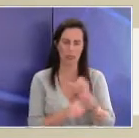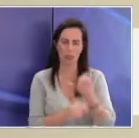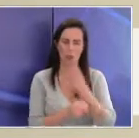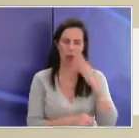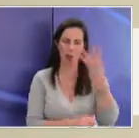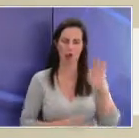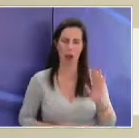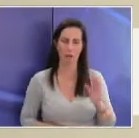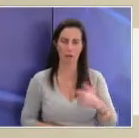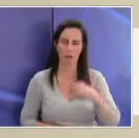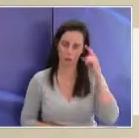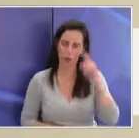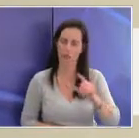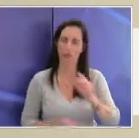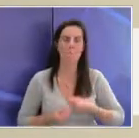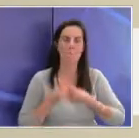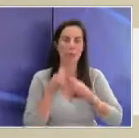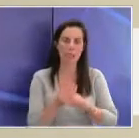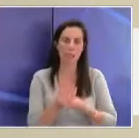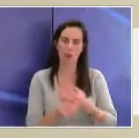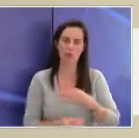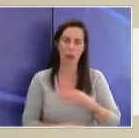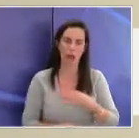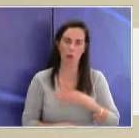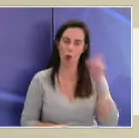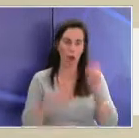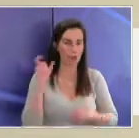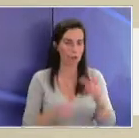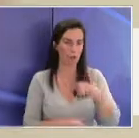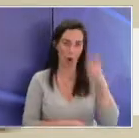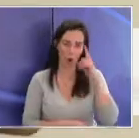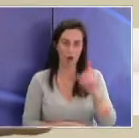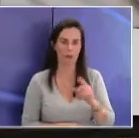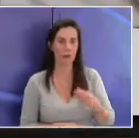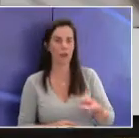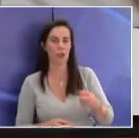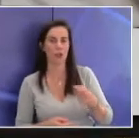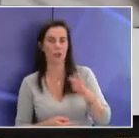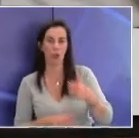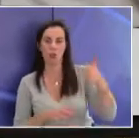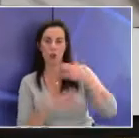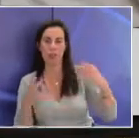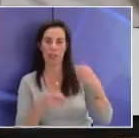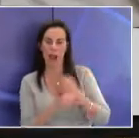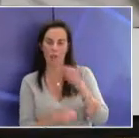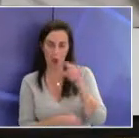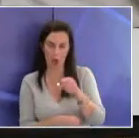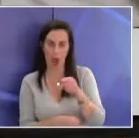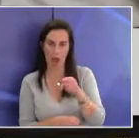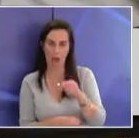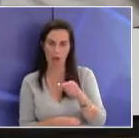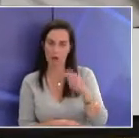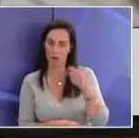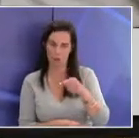ארבע שנים. ואני חושב שזה יהיה מסר מרכזי שלנו לציבור, ואני חושב שיהיה מאוד, גבי, מאוד קל יהיה לציבור לשכנע אותו בזה. אביגבאי, יושב ראש המפלגה